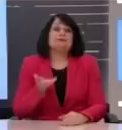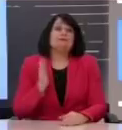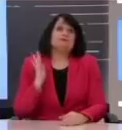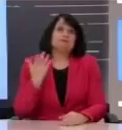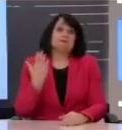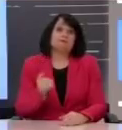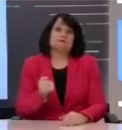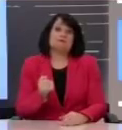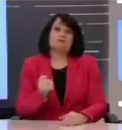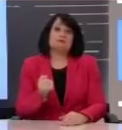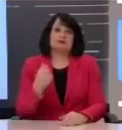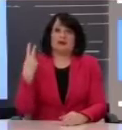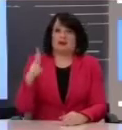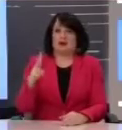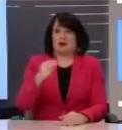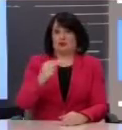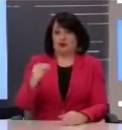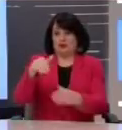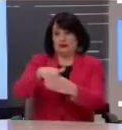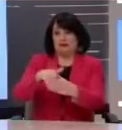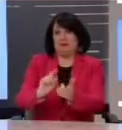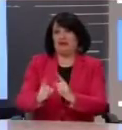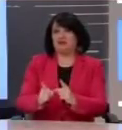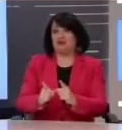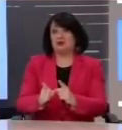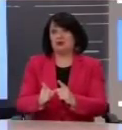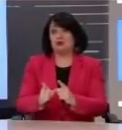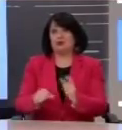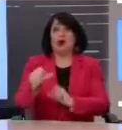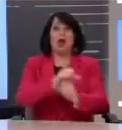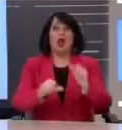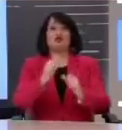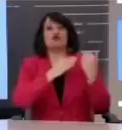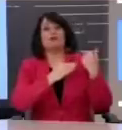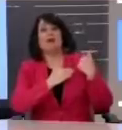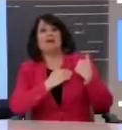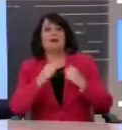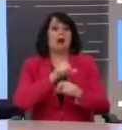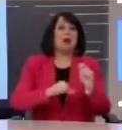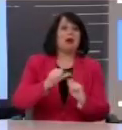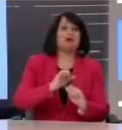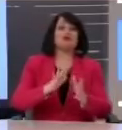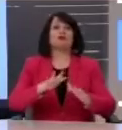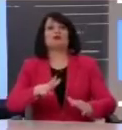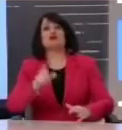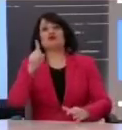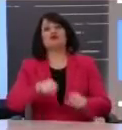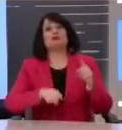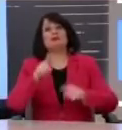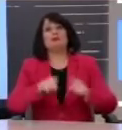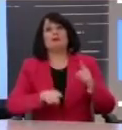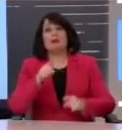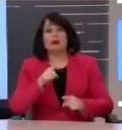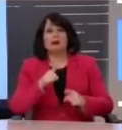υπάρχουν άλλου είδους εσωτερικά ζητήματα στη Νέα Δημοκρατία και αλλάζουν υπεύθυνοι και μπορεί κάποια στελέχη να έχουν κόψει και την